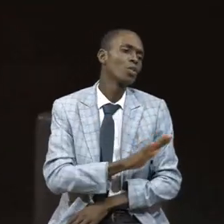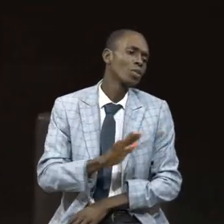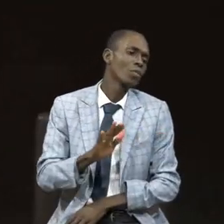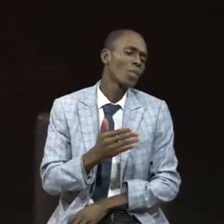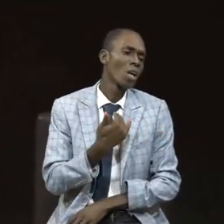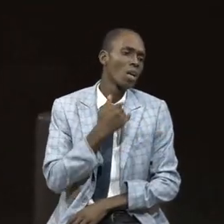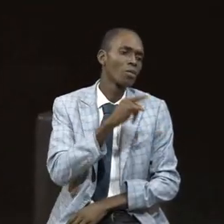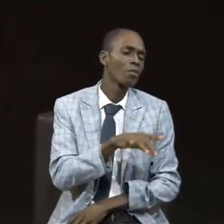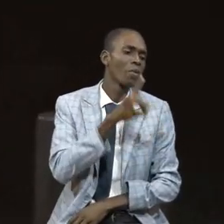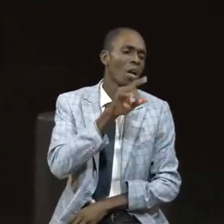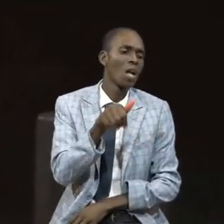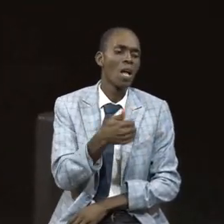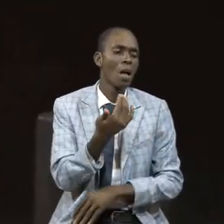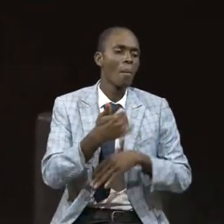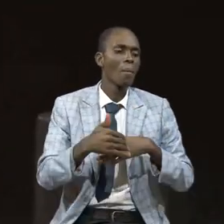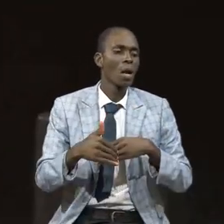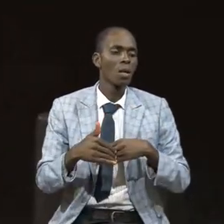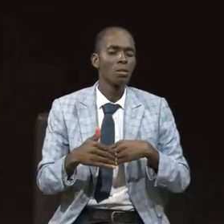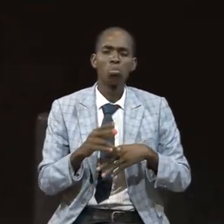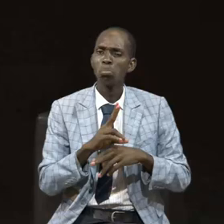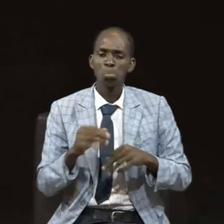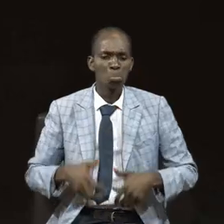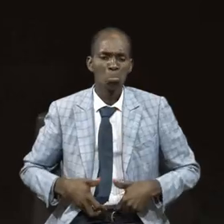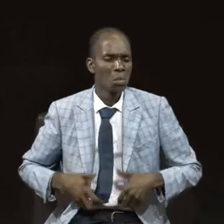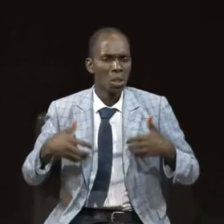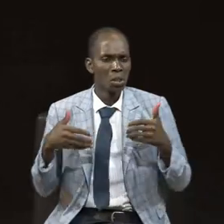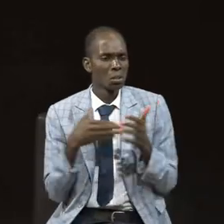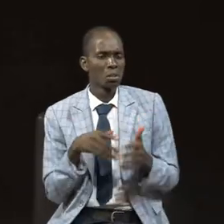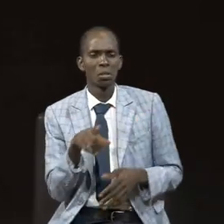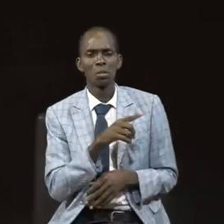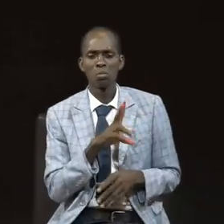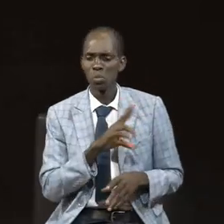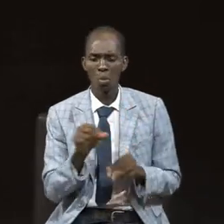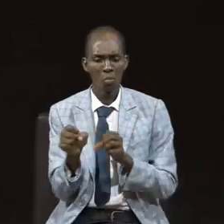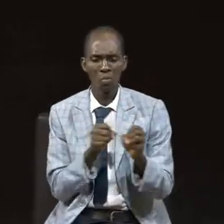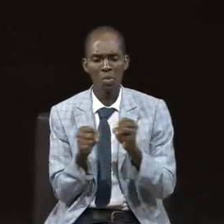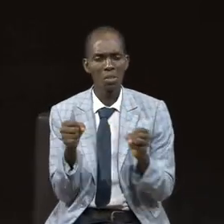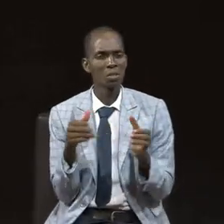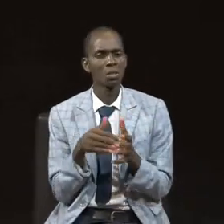Jésus a dit, enfant, avez-vous de pain à manger? Pas de colère, pas de conflit,